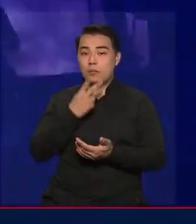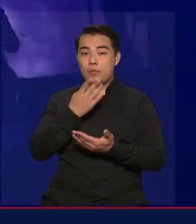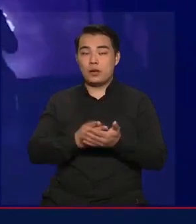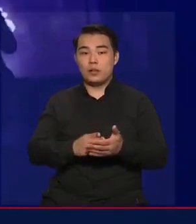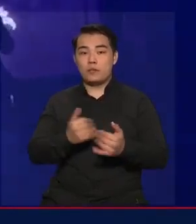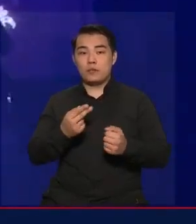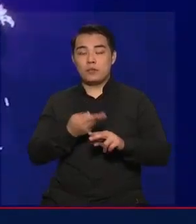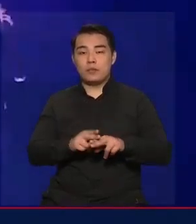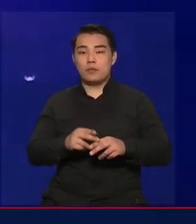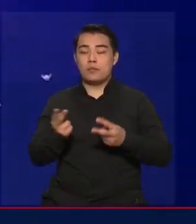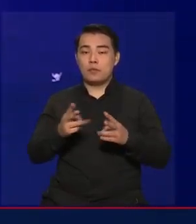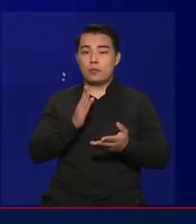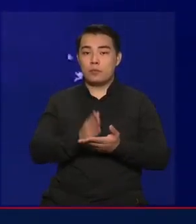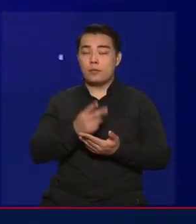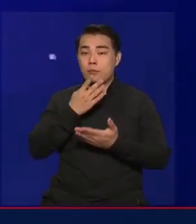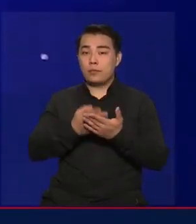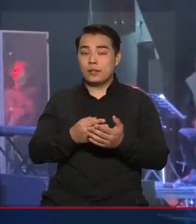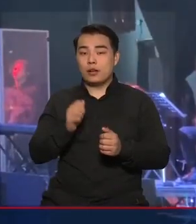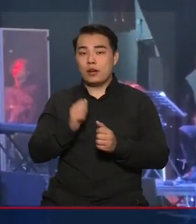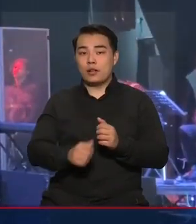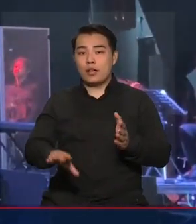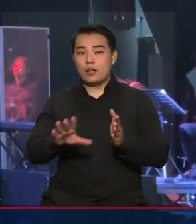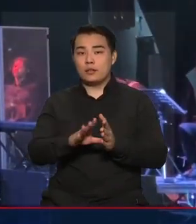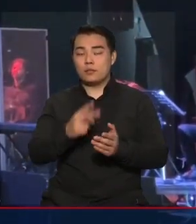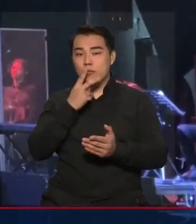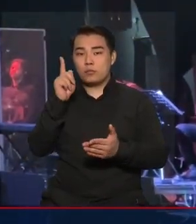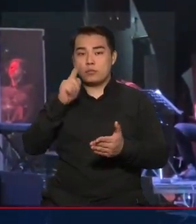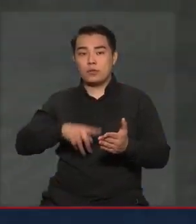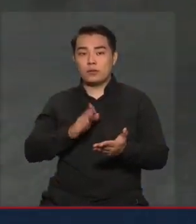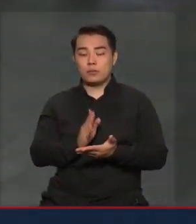удивительные паузы и фигуры в воздухе. В каждом движении энергия и